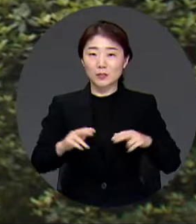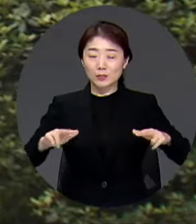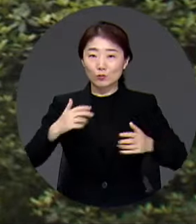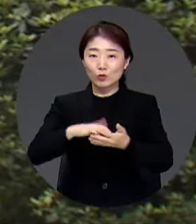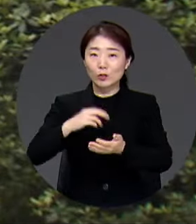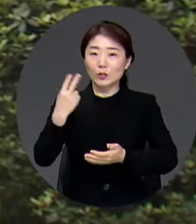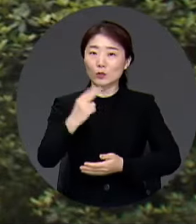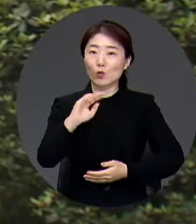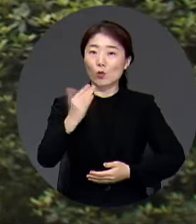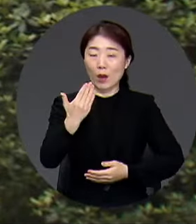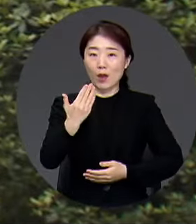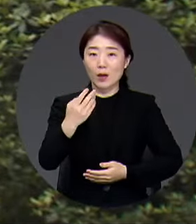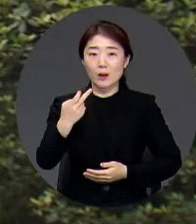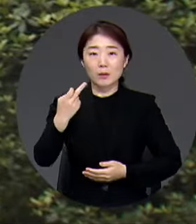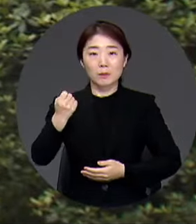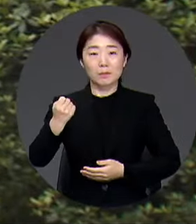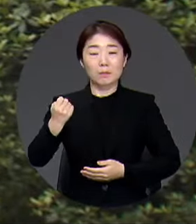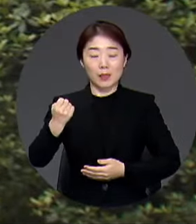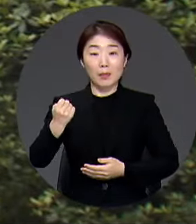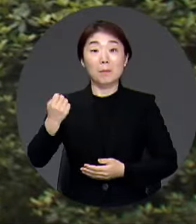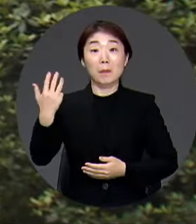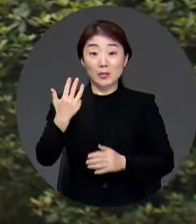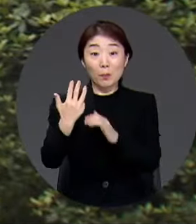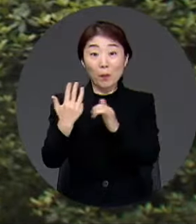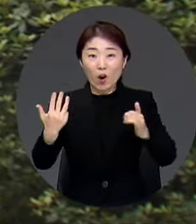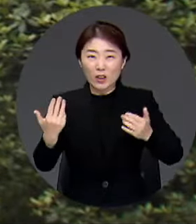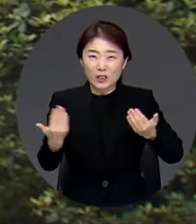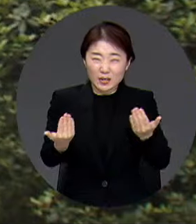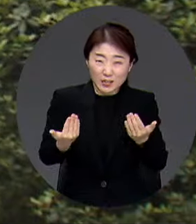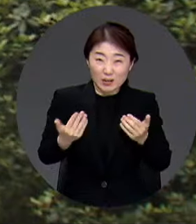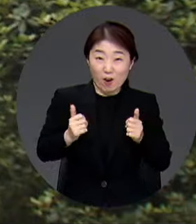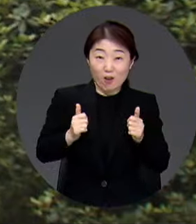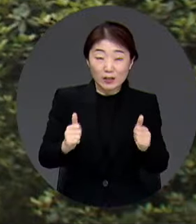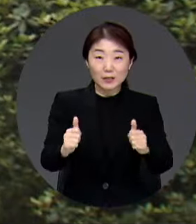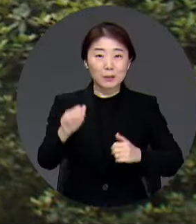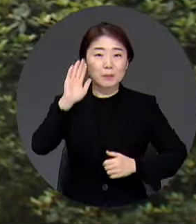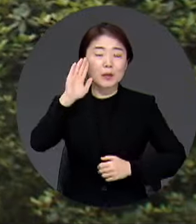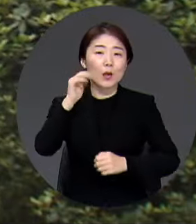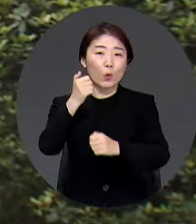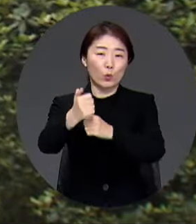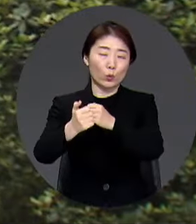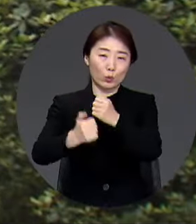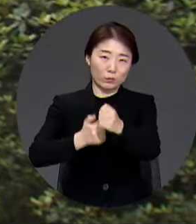개. 11만 8천여 명이 구슬땀을 흘리며 미래